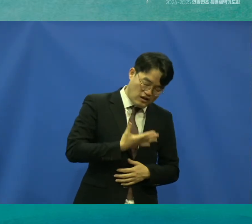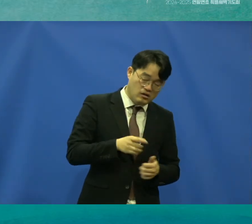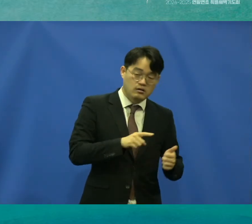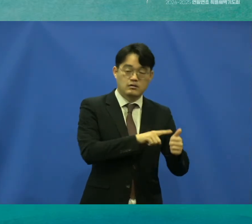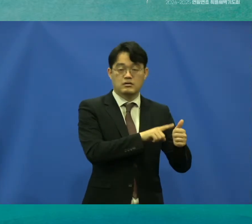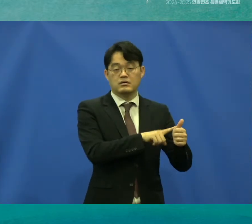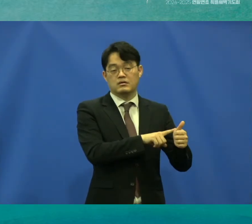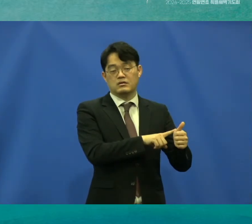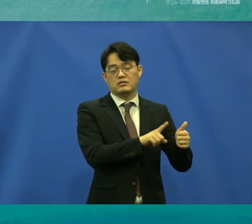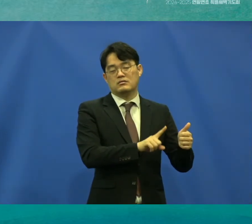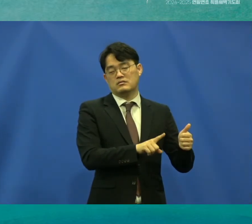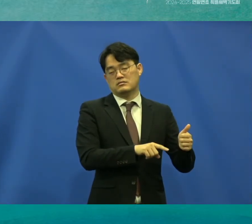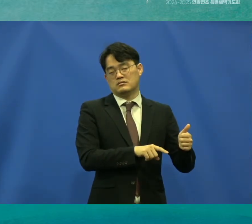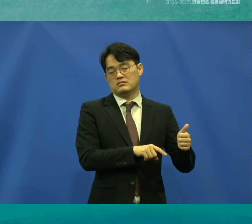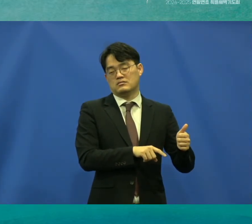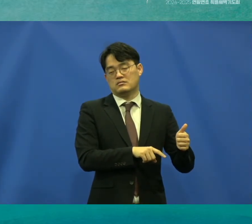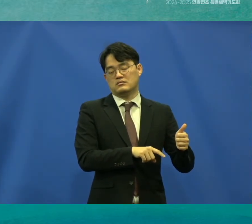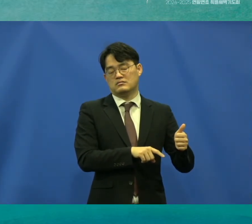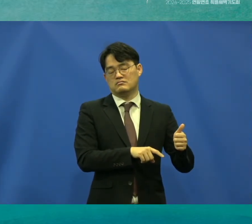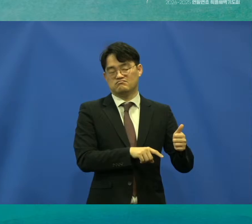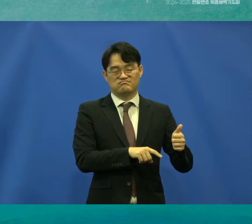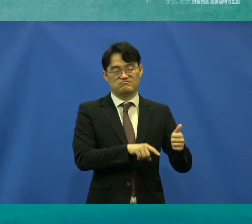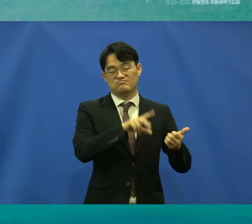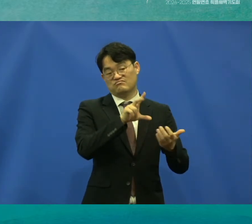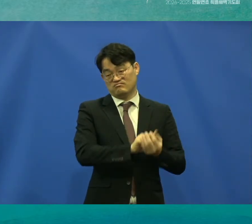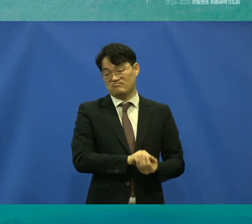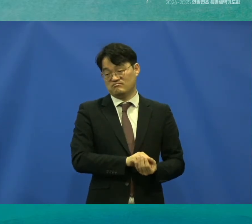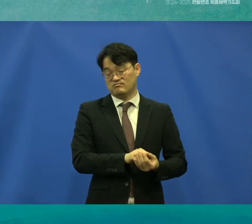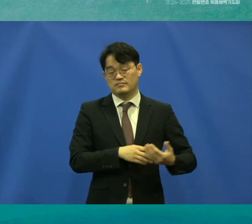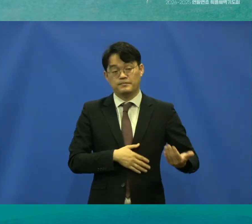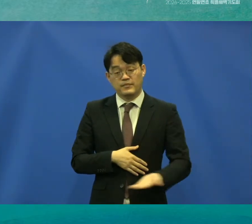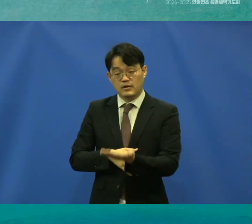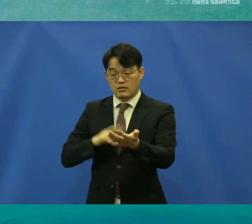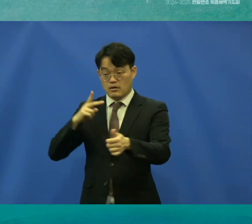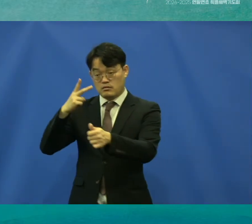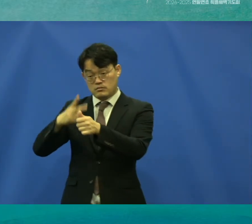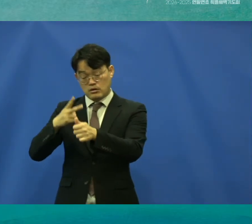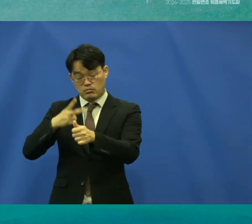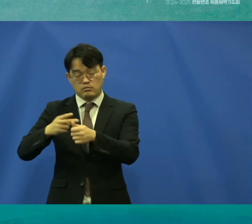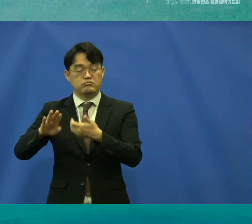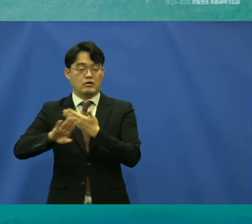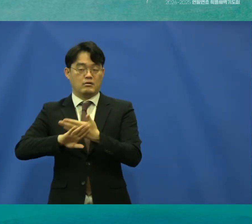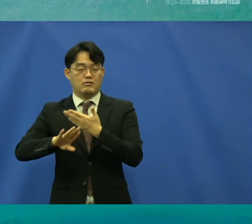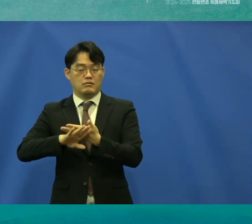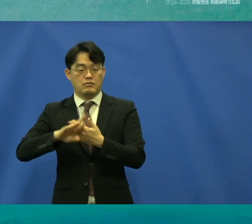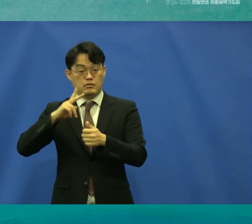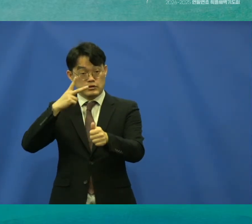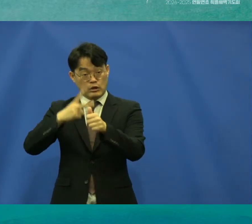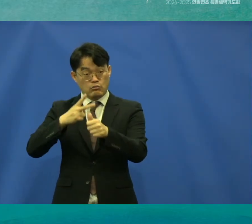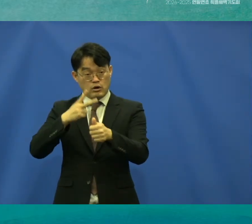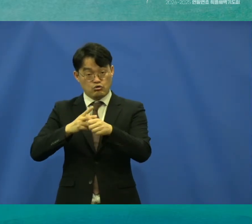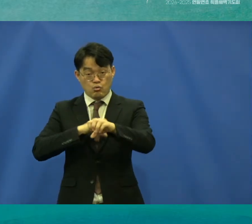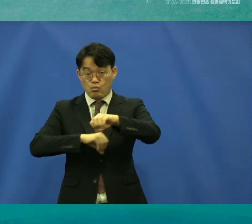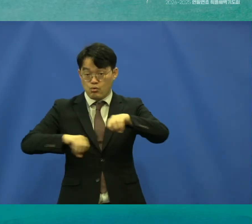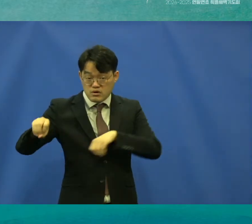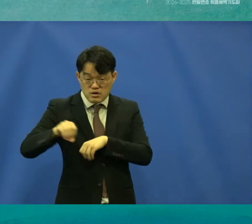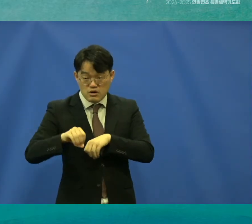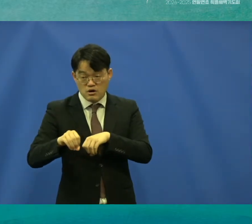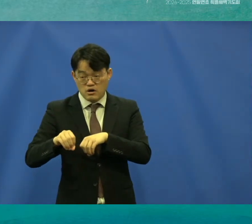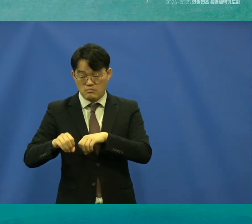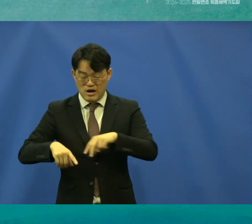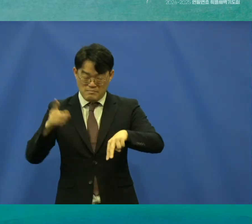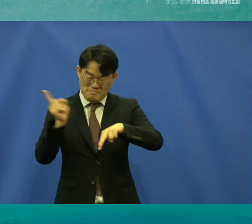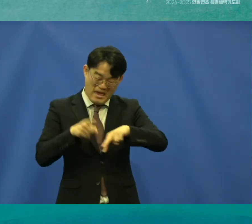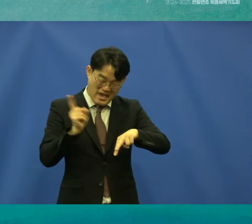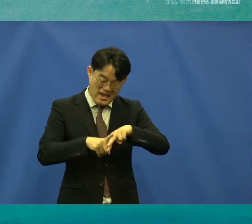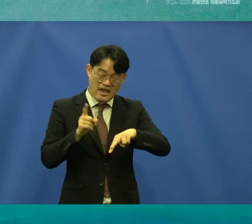여러분, 바울은 전혀 그런 고백을 하지 않아요. 내가 힘들어도, 내가 약할더라도 그 약함이 오히려